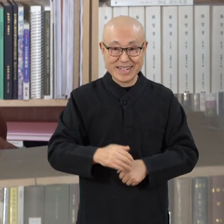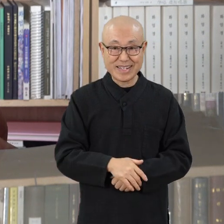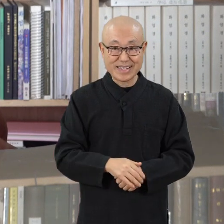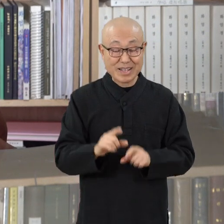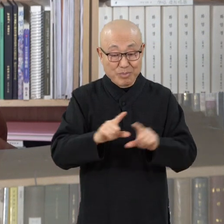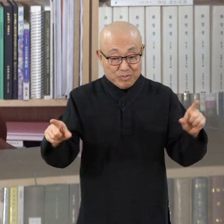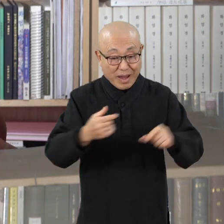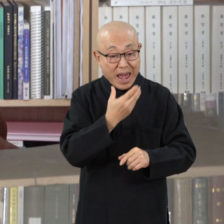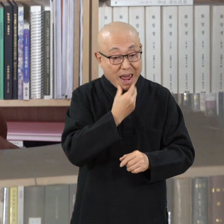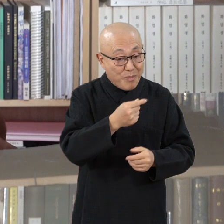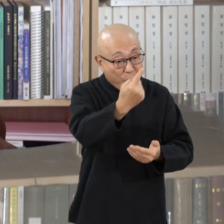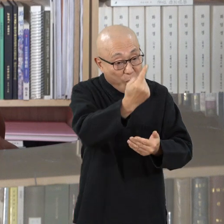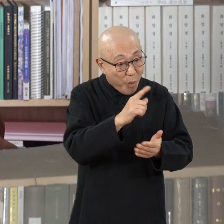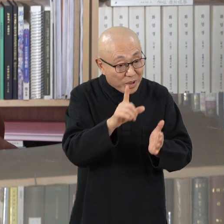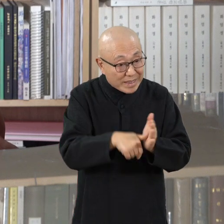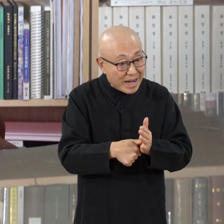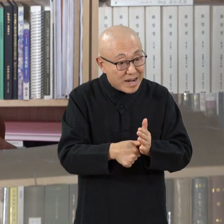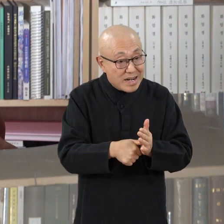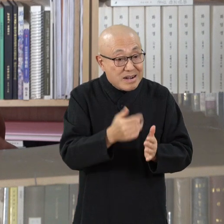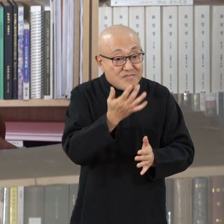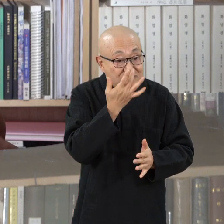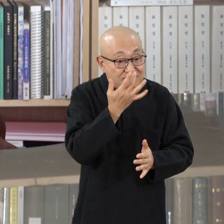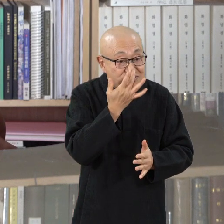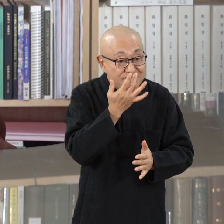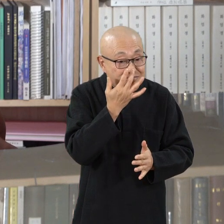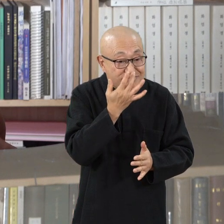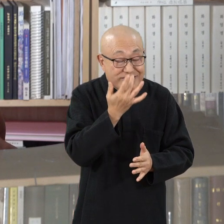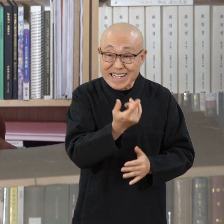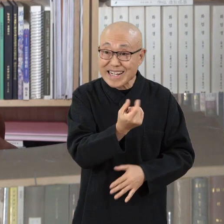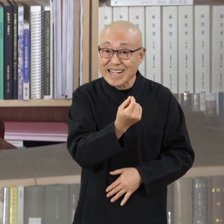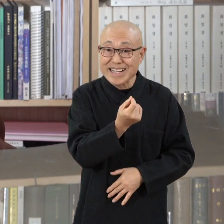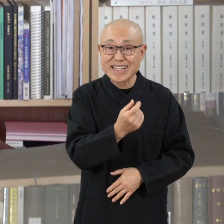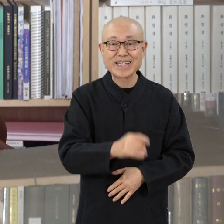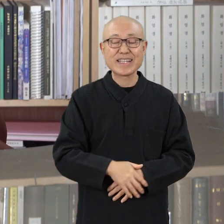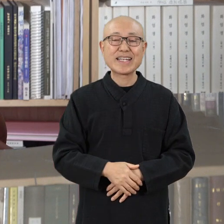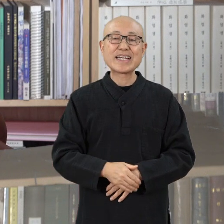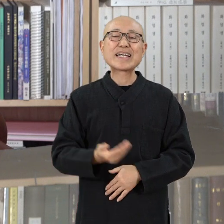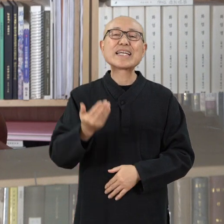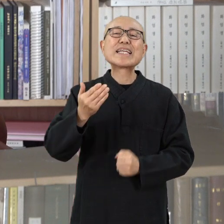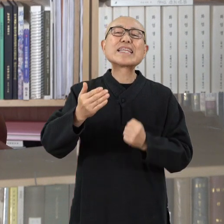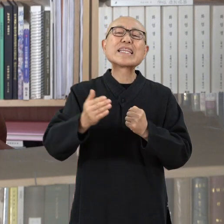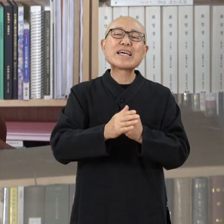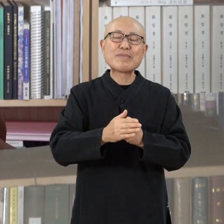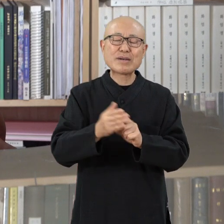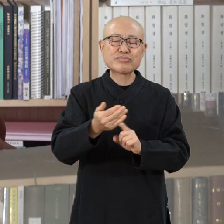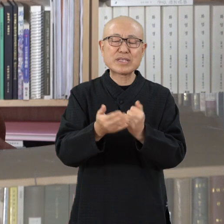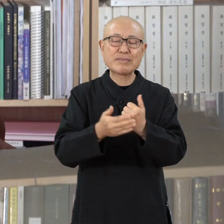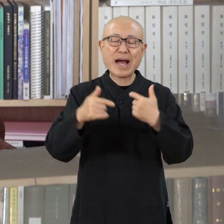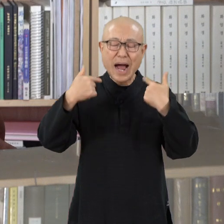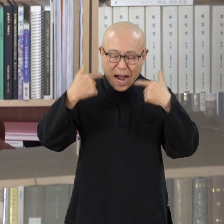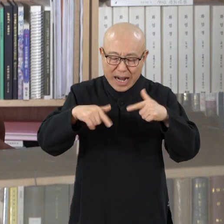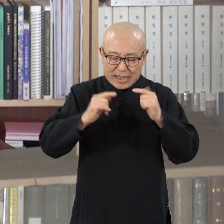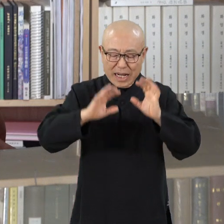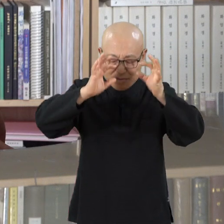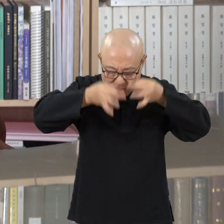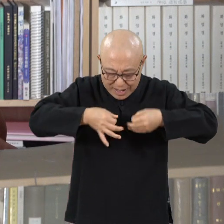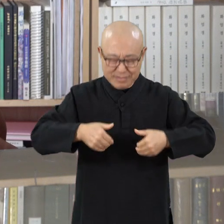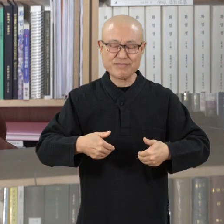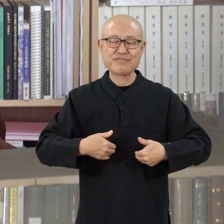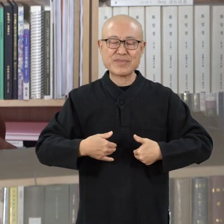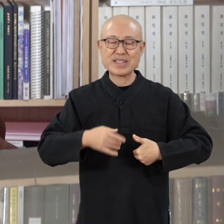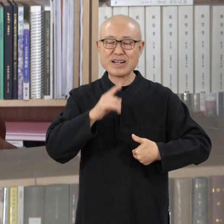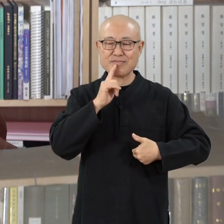행복을 누리느라고 정신이 없어요. 그래서 부처님께서는 항상 지혜로워라 지혜로워라